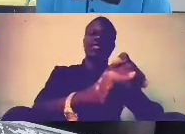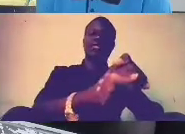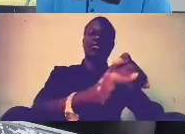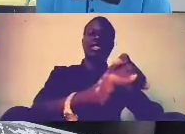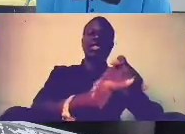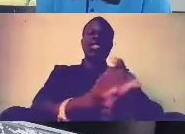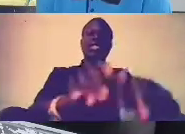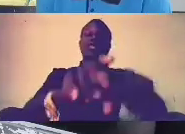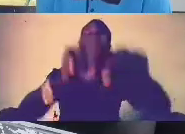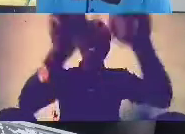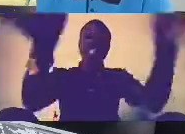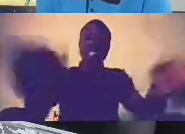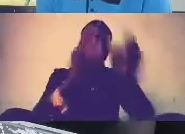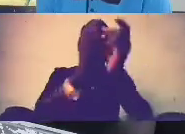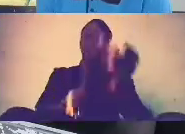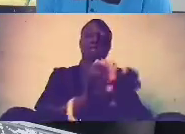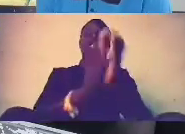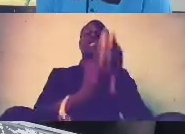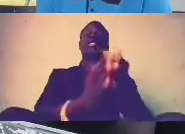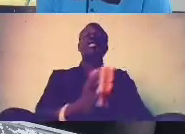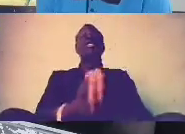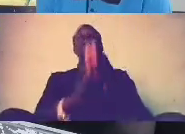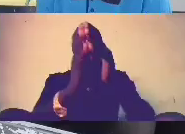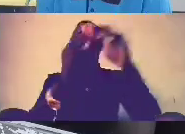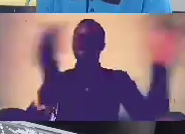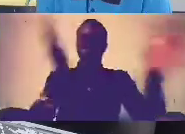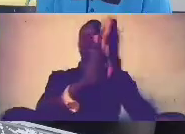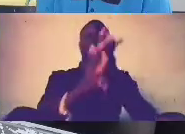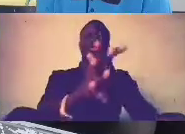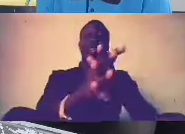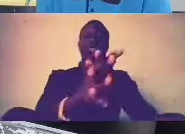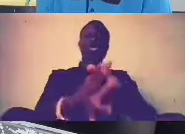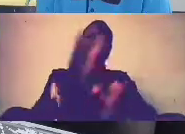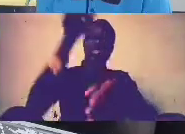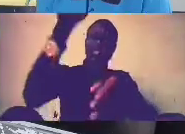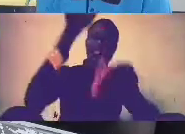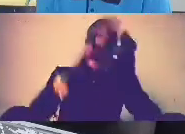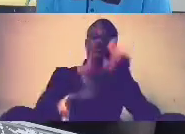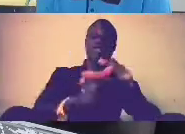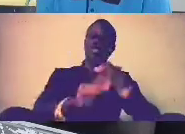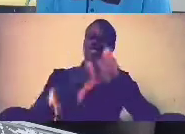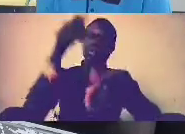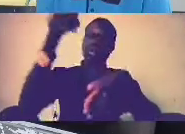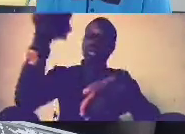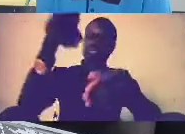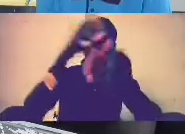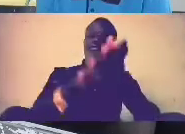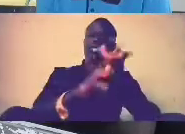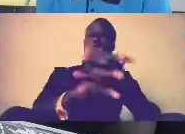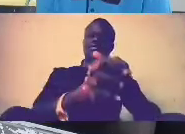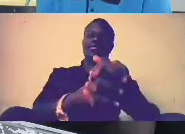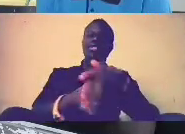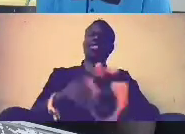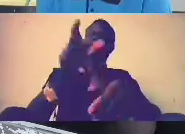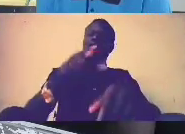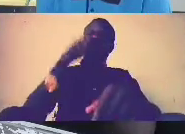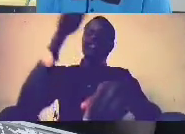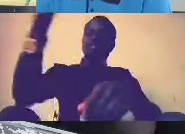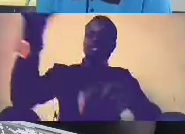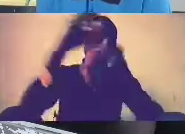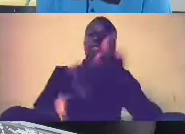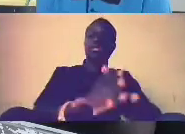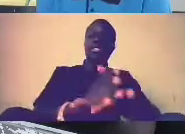l'échec. Sinon, l'échec proprement dit n'existe pas. Si tu enfonces dans ton objectif,